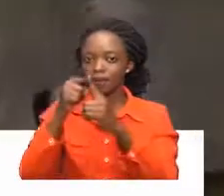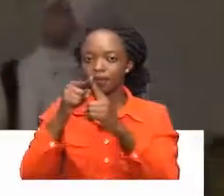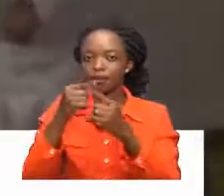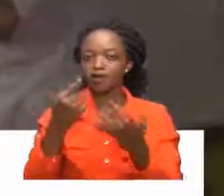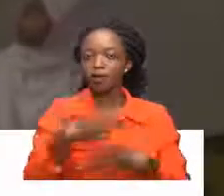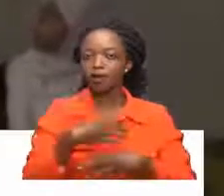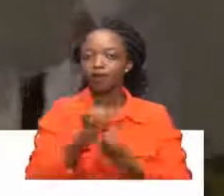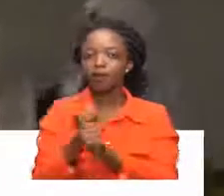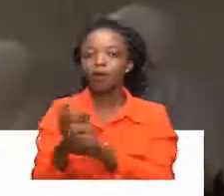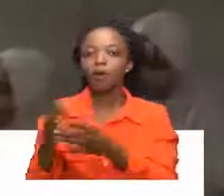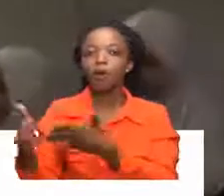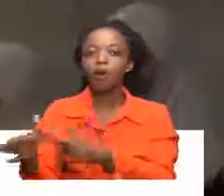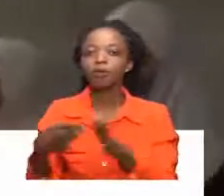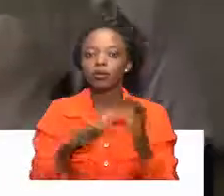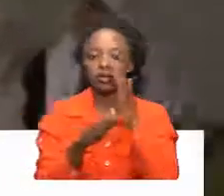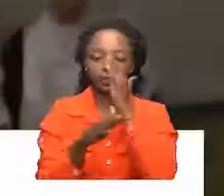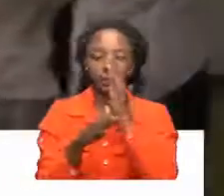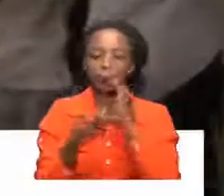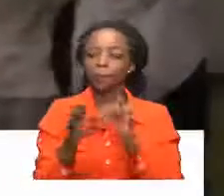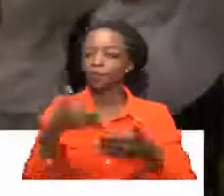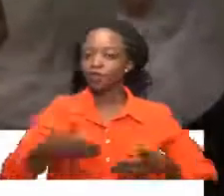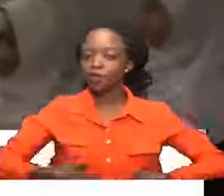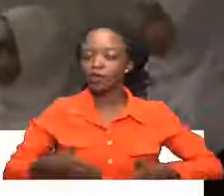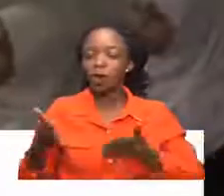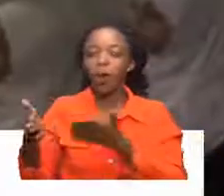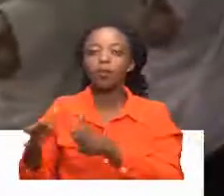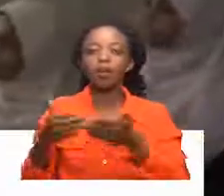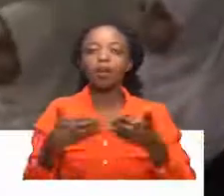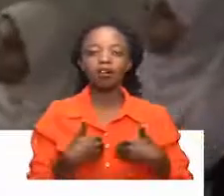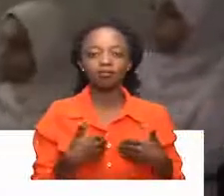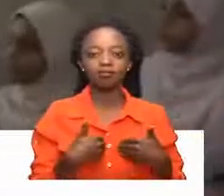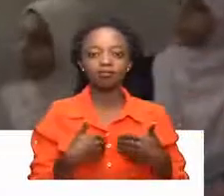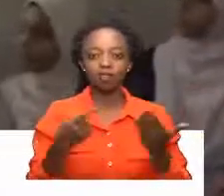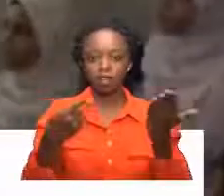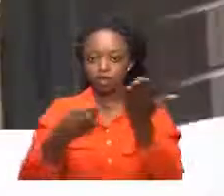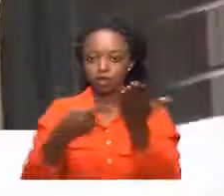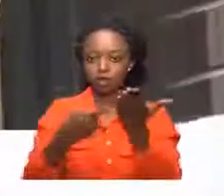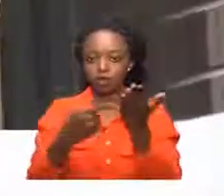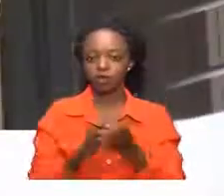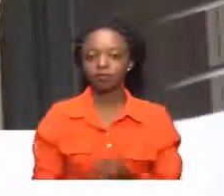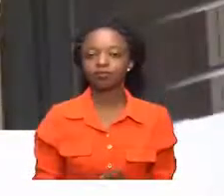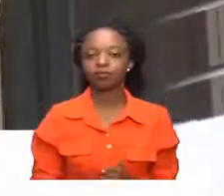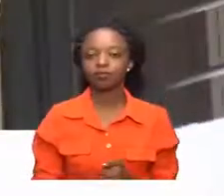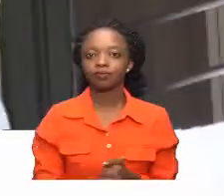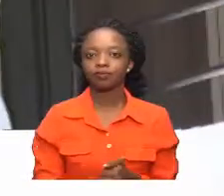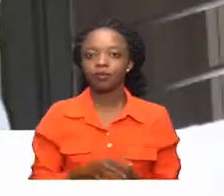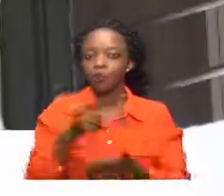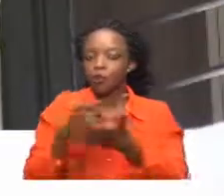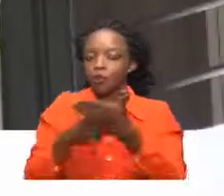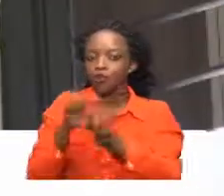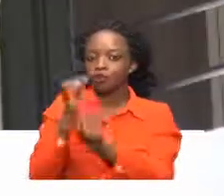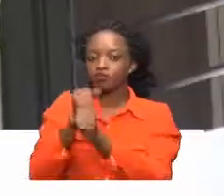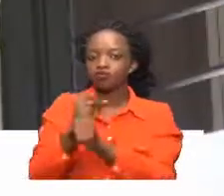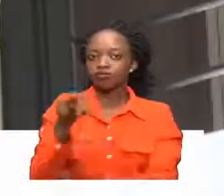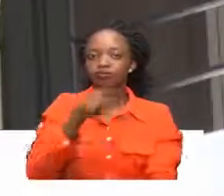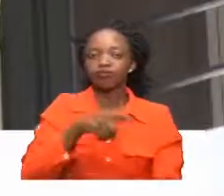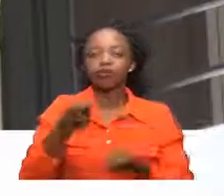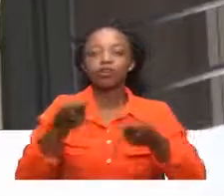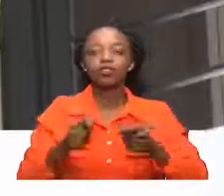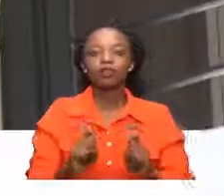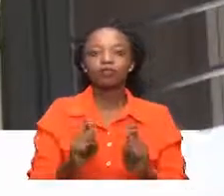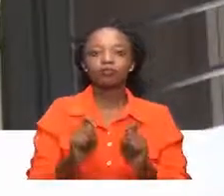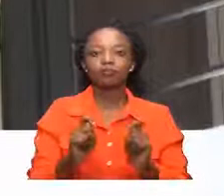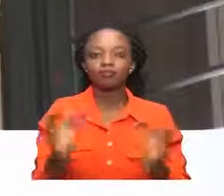kuwapa fursa vijana kuwa na nafasi katika teknolojia. Chenye tunafanya ni kujaribu